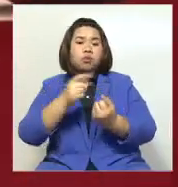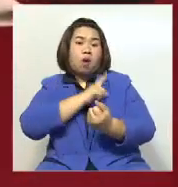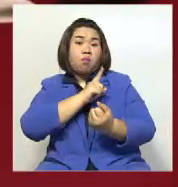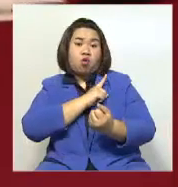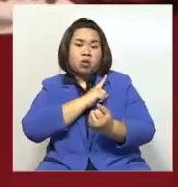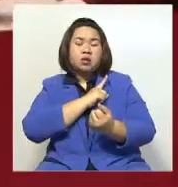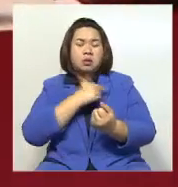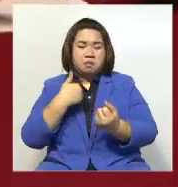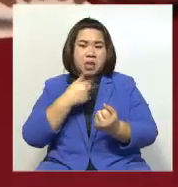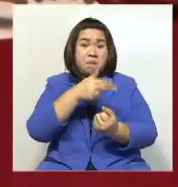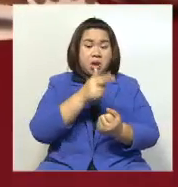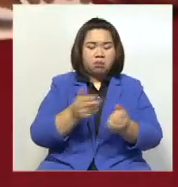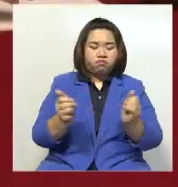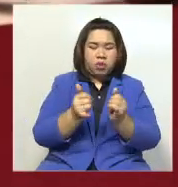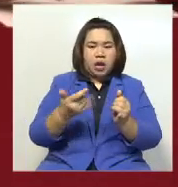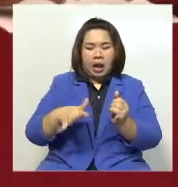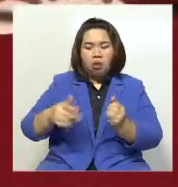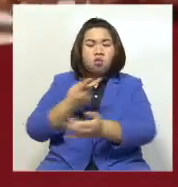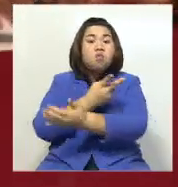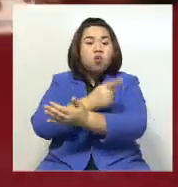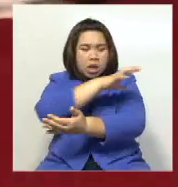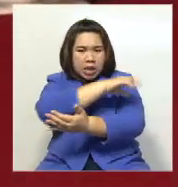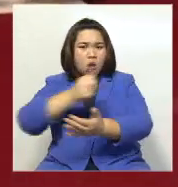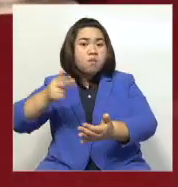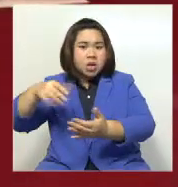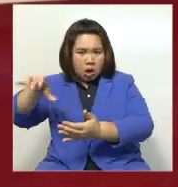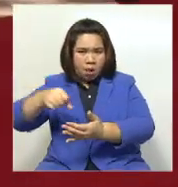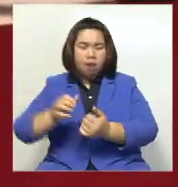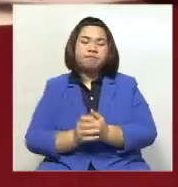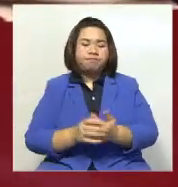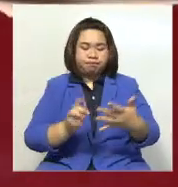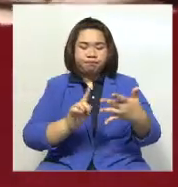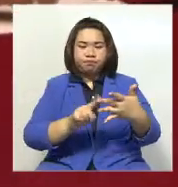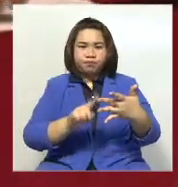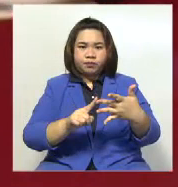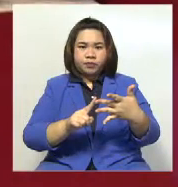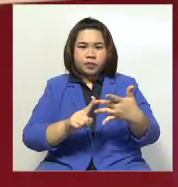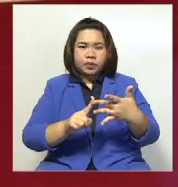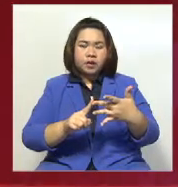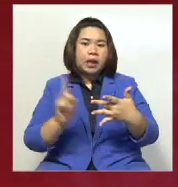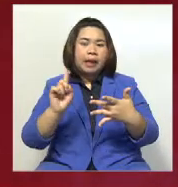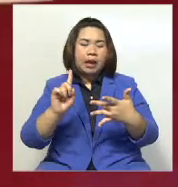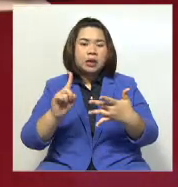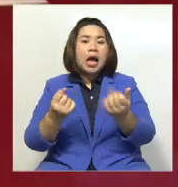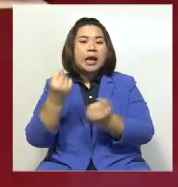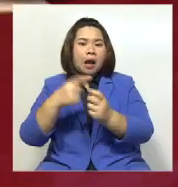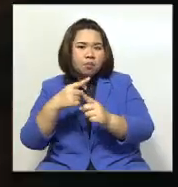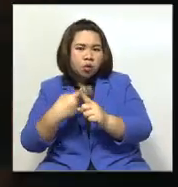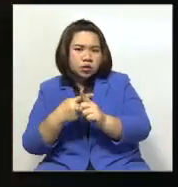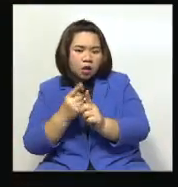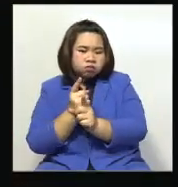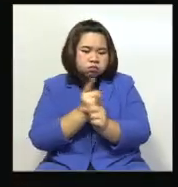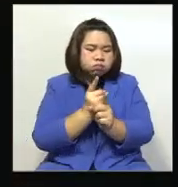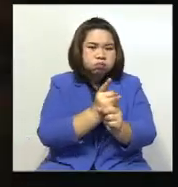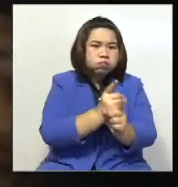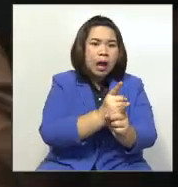งค์มือปืนรวมทั้งนำปืนมาจากจังหวัดภูเก็ตนายจิรศักดิ์อุไนบันทำหน้าที่ขับรถเช่าสะกดรอยตามผู้เ